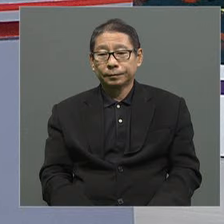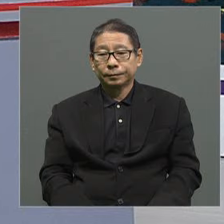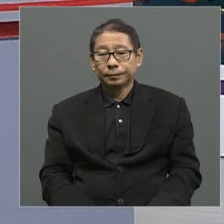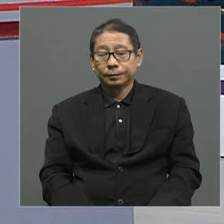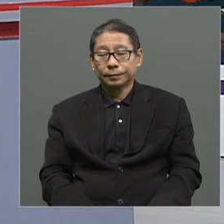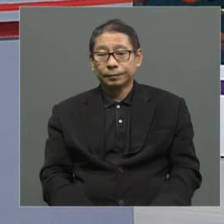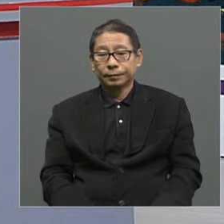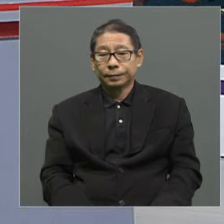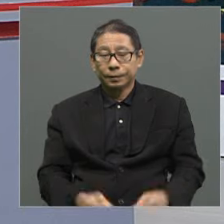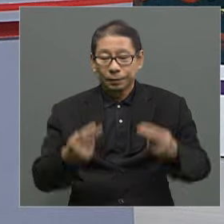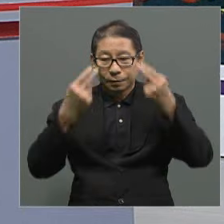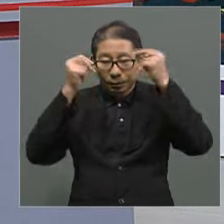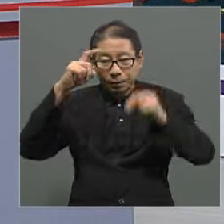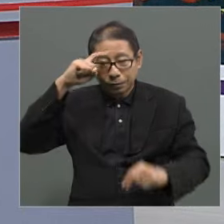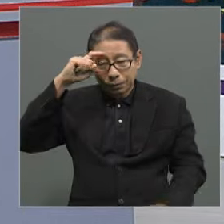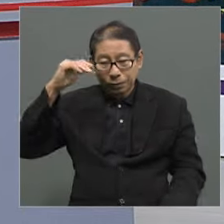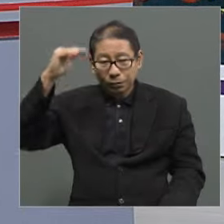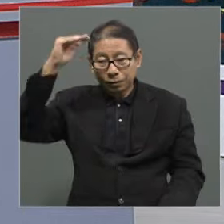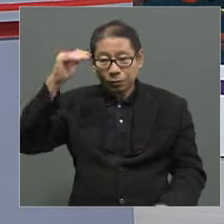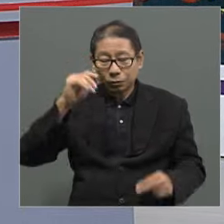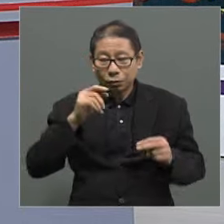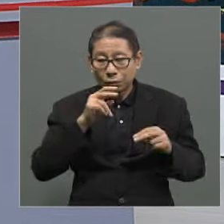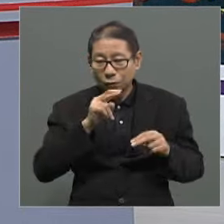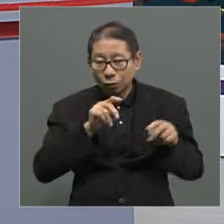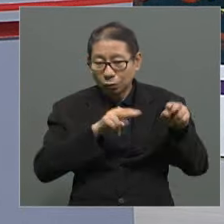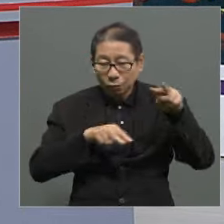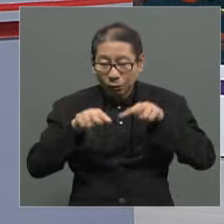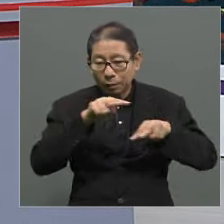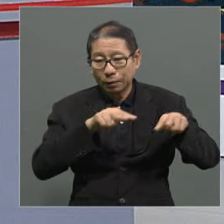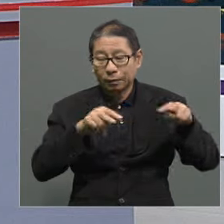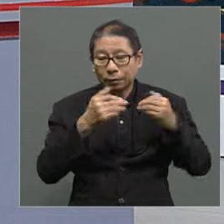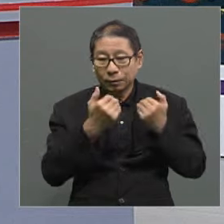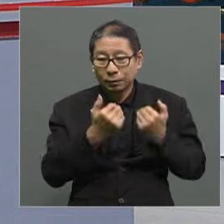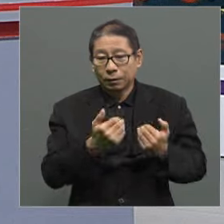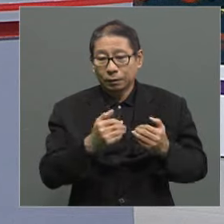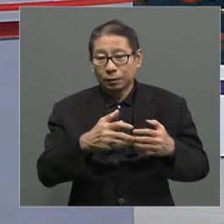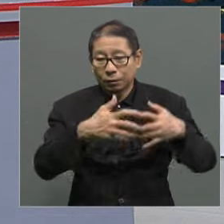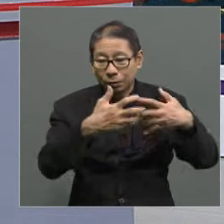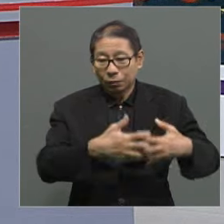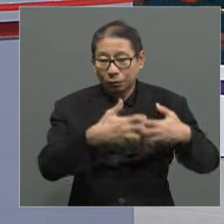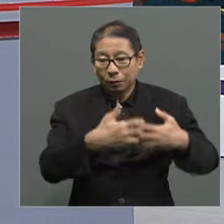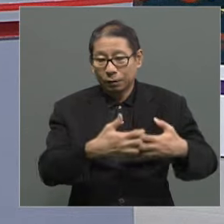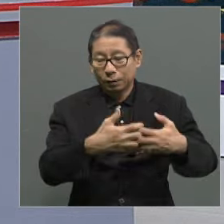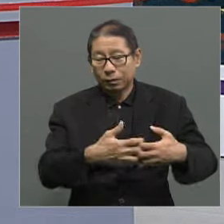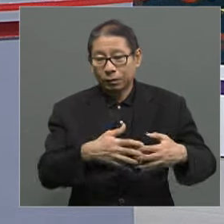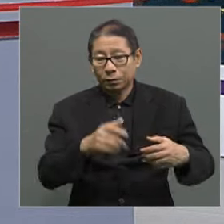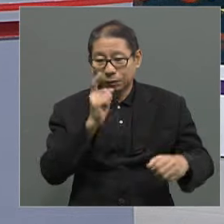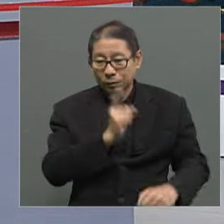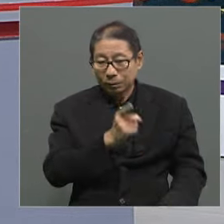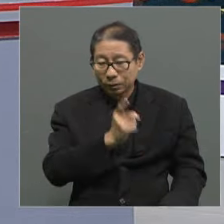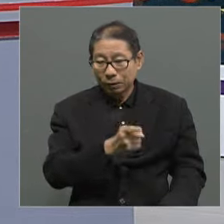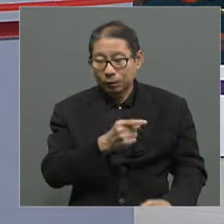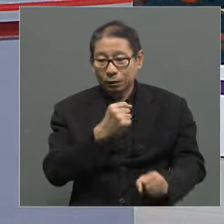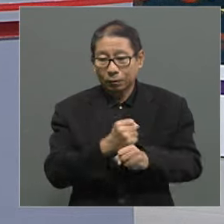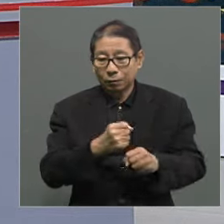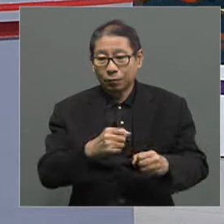อย่างที่ท่านนายกบอกฮะต้องไปดูแลตรงนี้เพราะคุณผู้ชมเชื่อมมว่าคือโรงงานที่เป็นโรงงานจริงๆเลยนะที่เข้าขายโรงงานที่ทำ